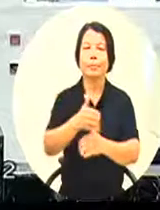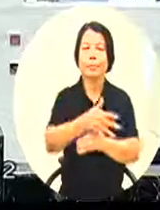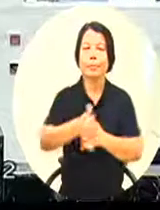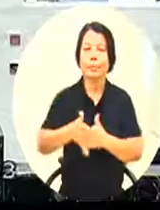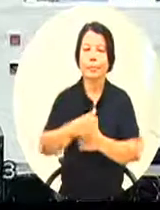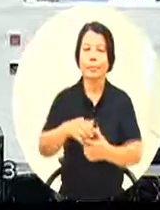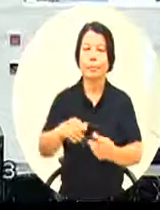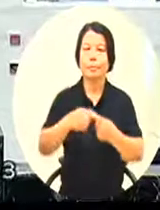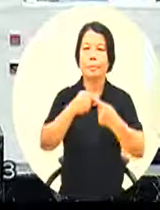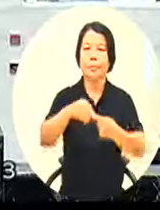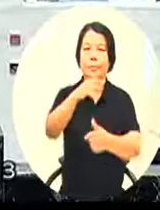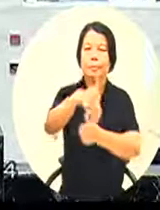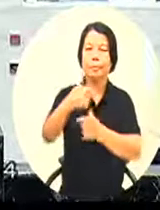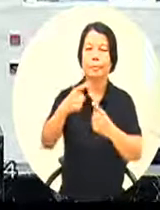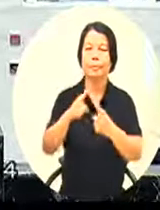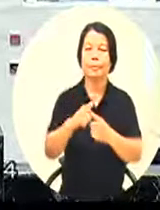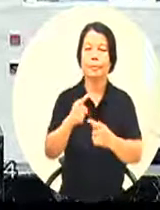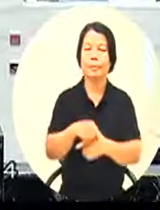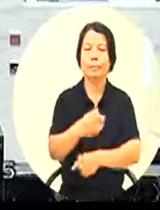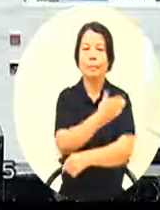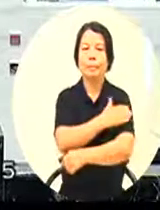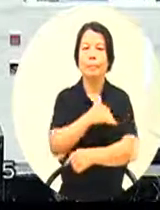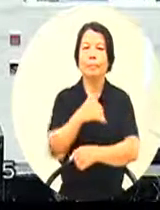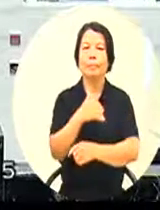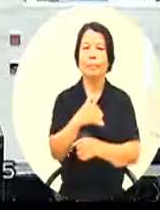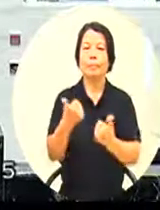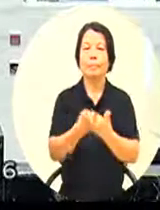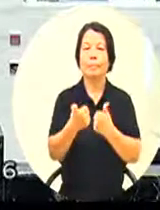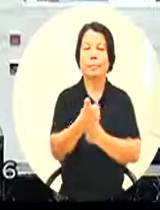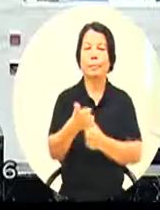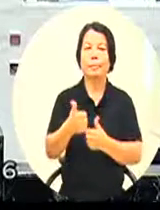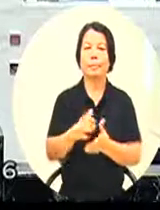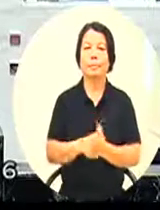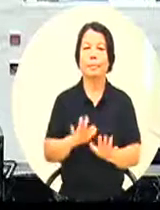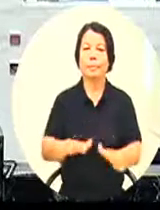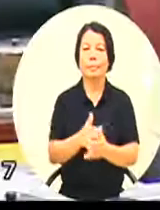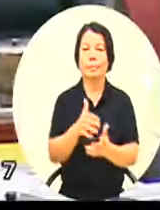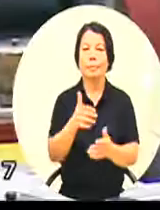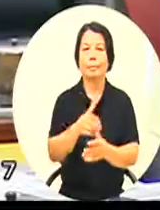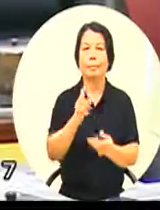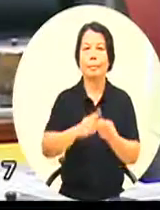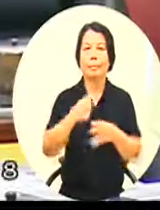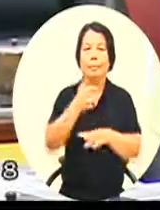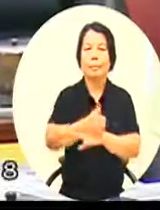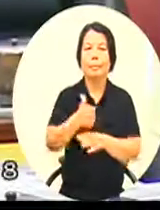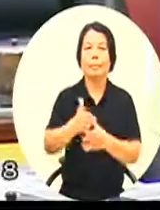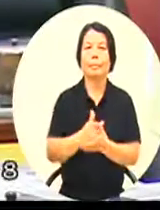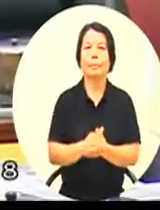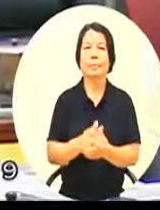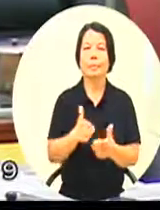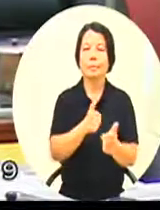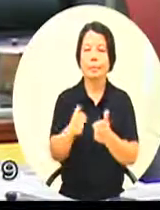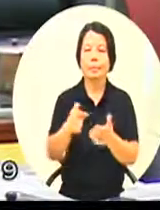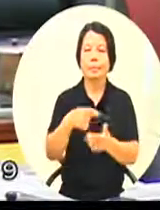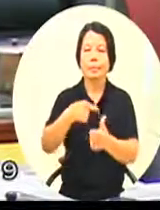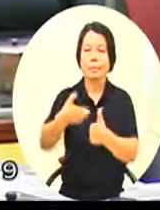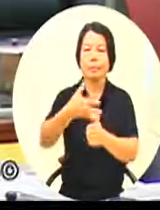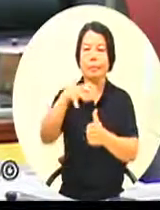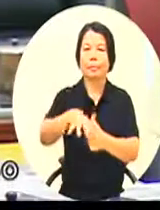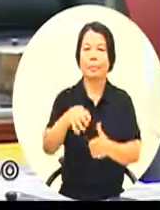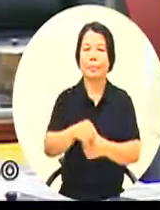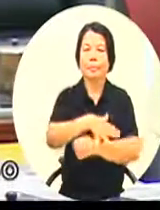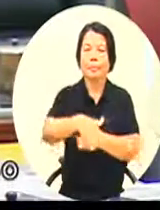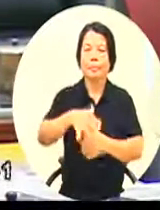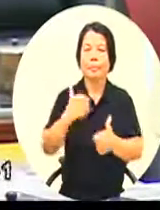集人陈信瑜委员质询。 谢谢主席李宇婷议员，还有我们教育部门所有的主